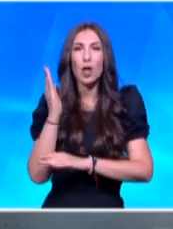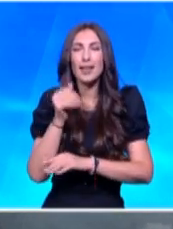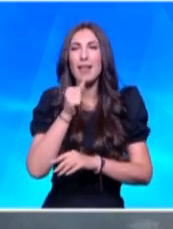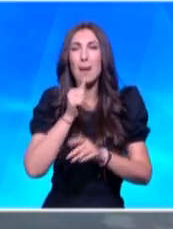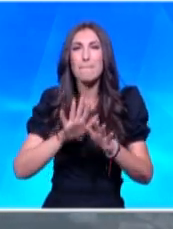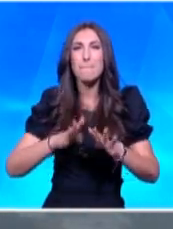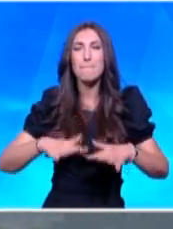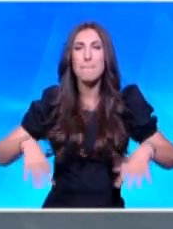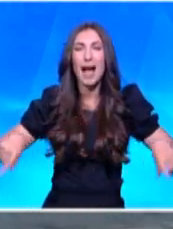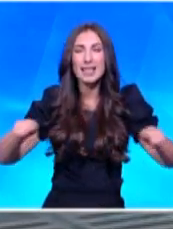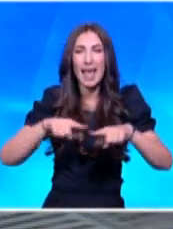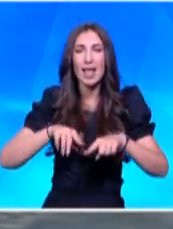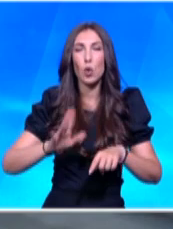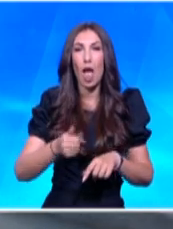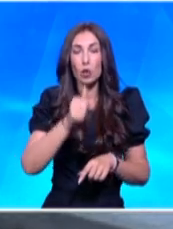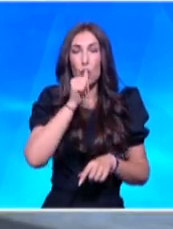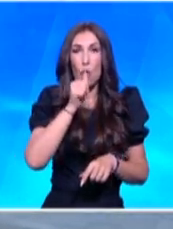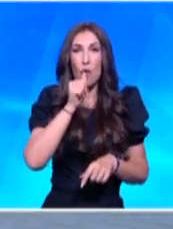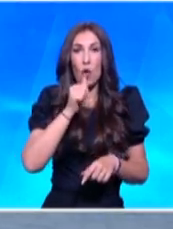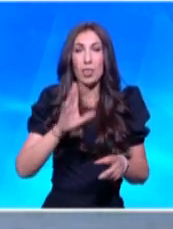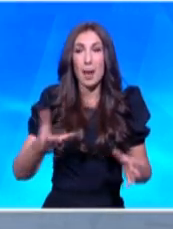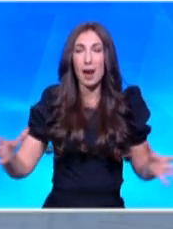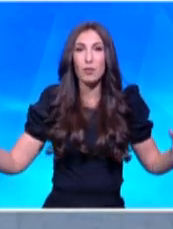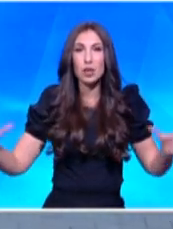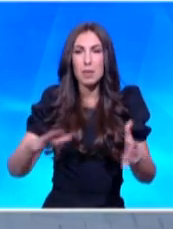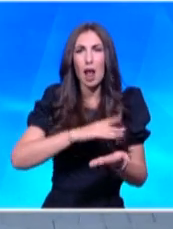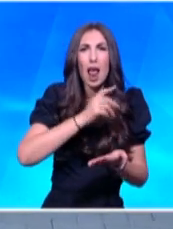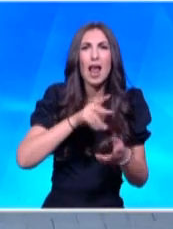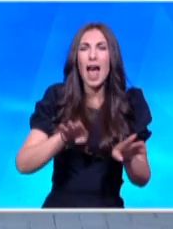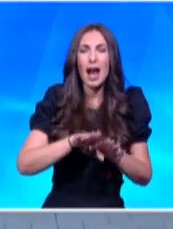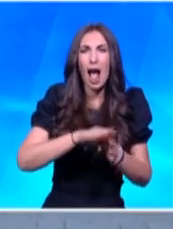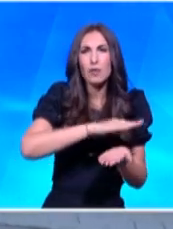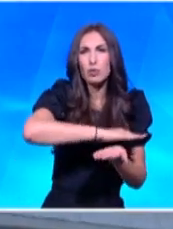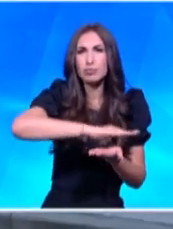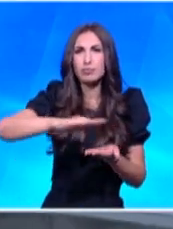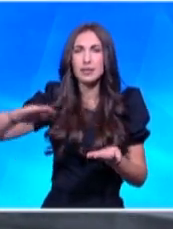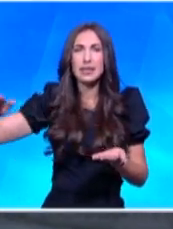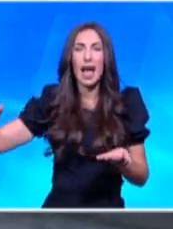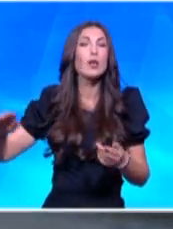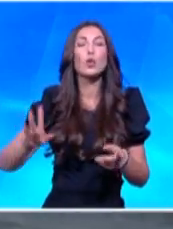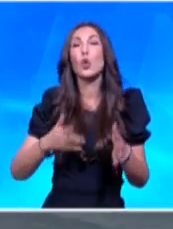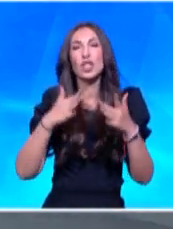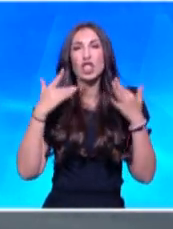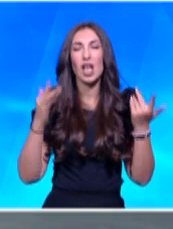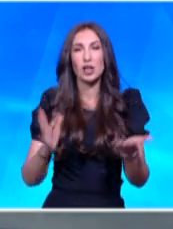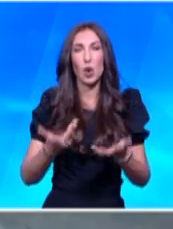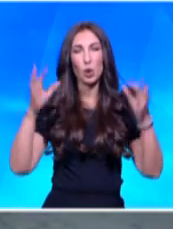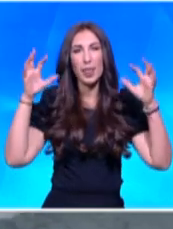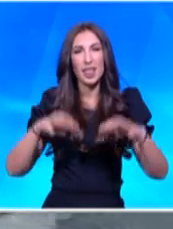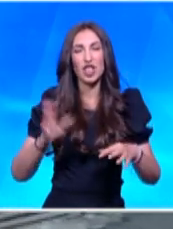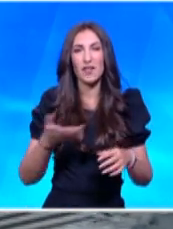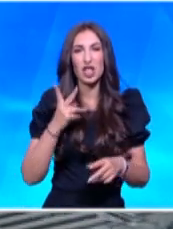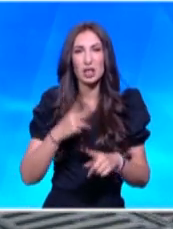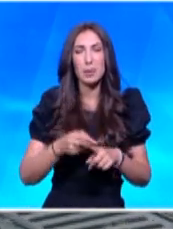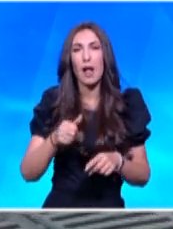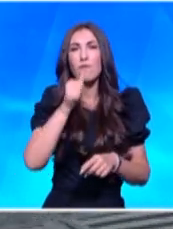басейн, чиято вода буквално се събираше тук на локви. Но за щастие, когато вече дъжда спря,